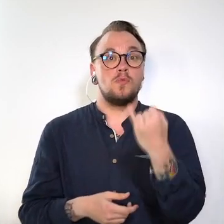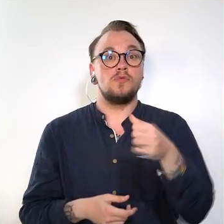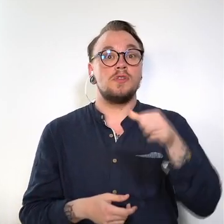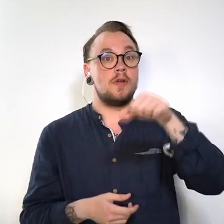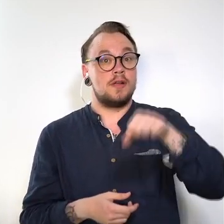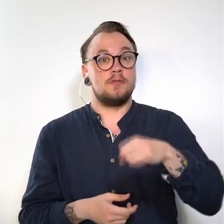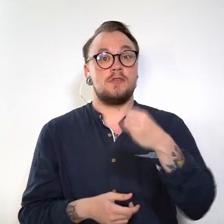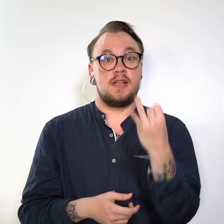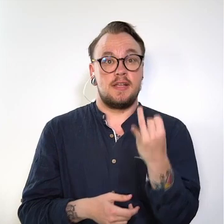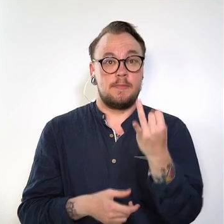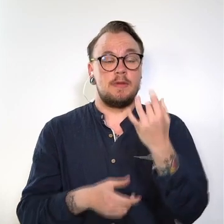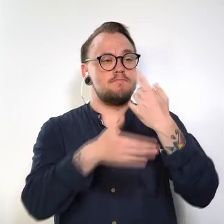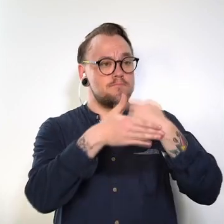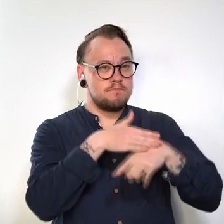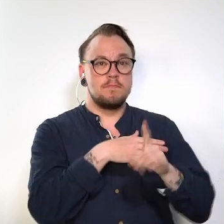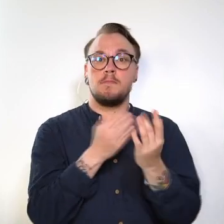moneen kertaan,